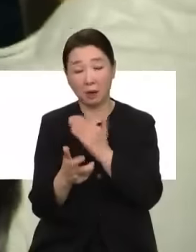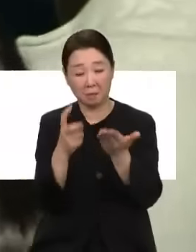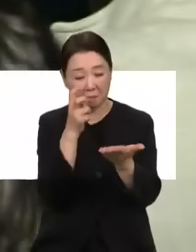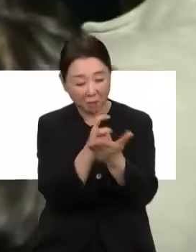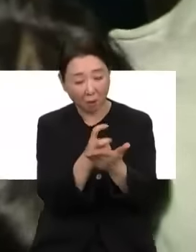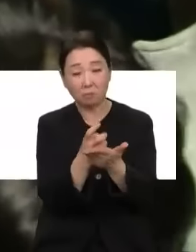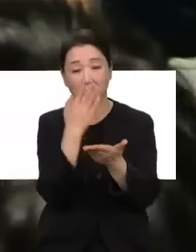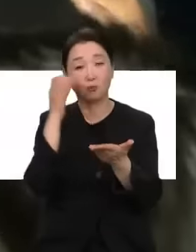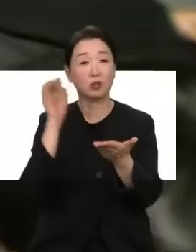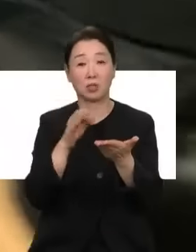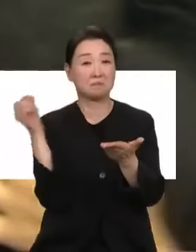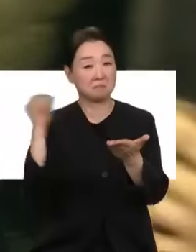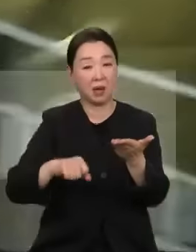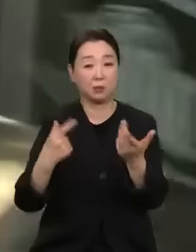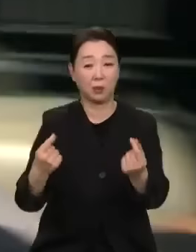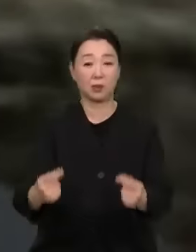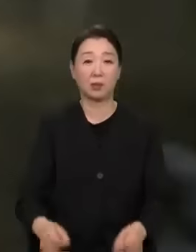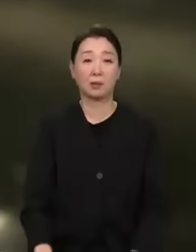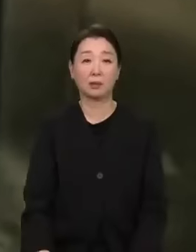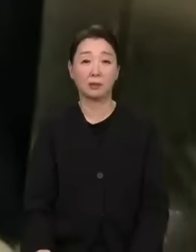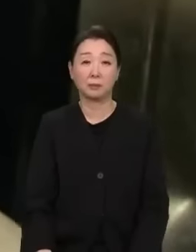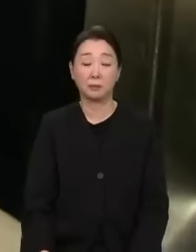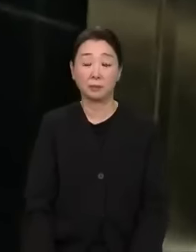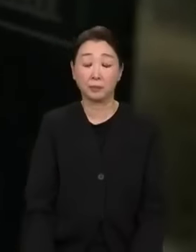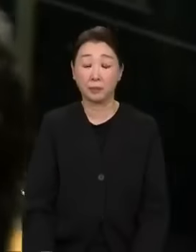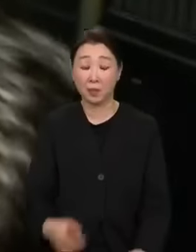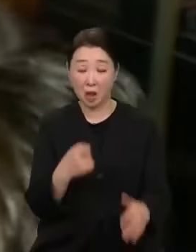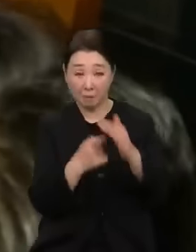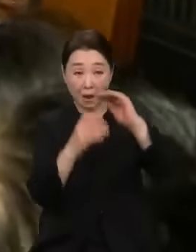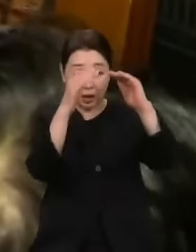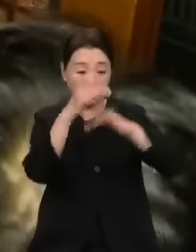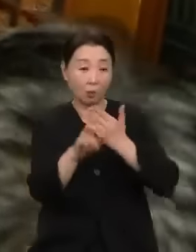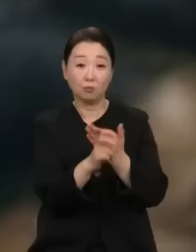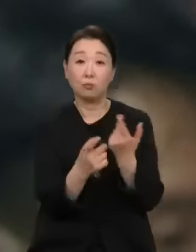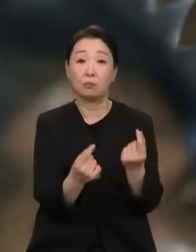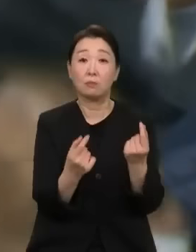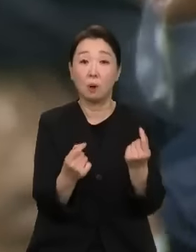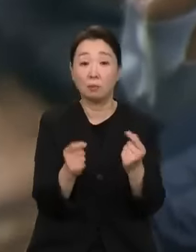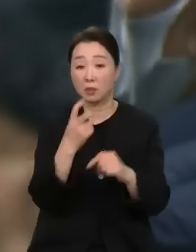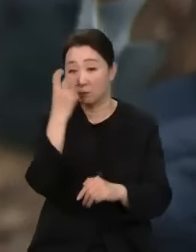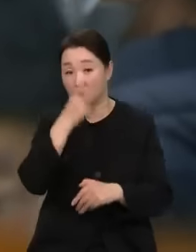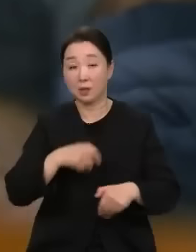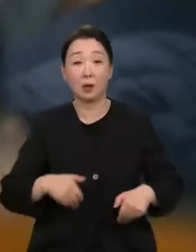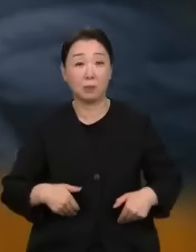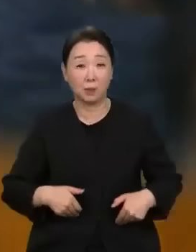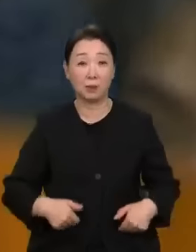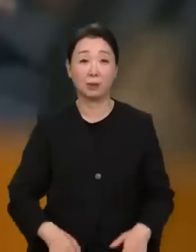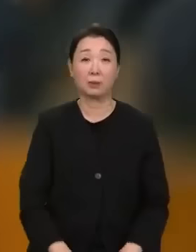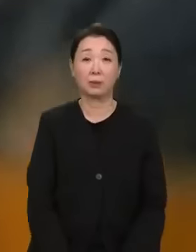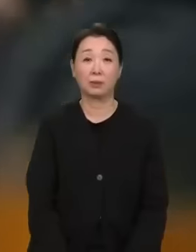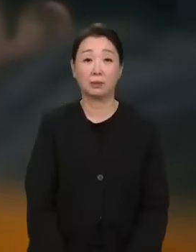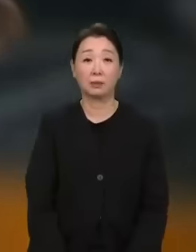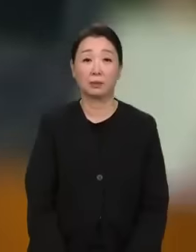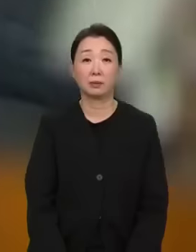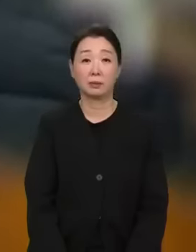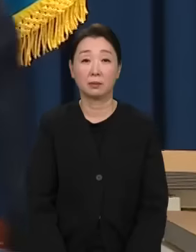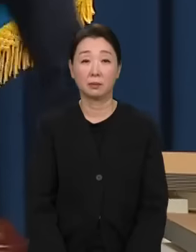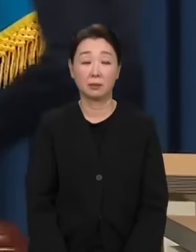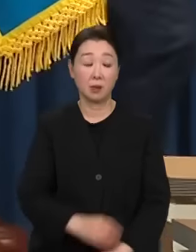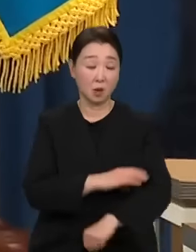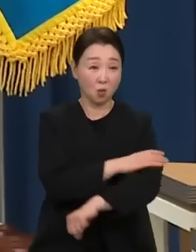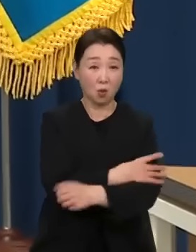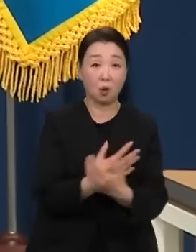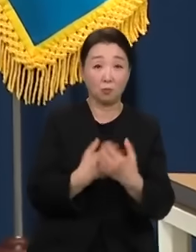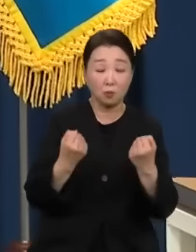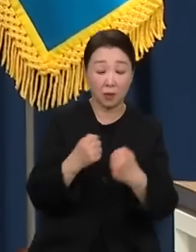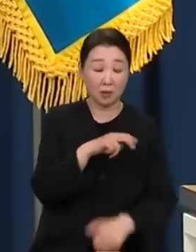무너뜨리는 조치고 포고령 내용 자체가 불법이어서 당장 수사가 필요하다는 지적이 나옵니다. 권력 분립과